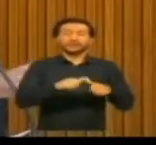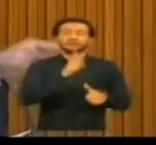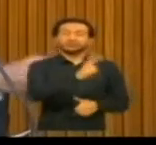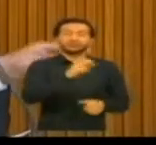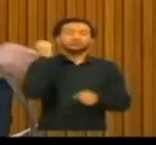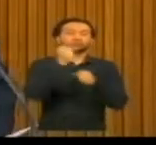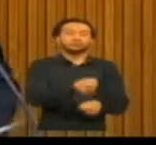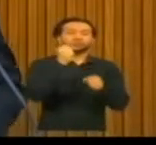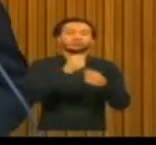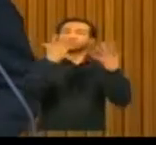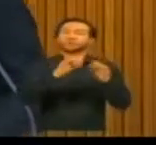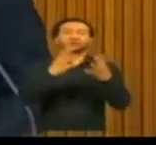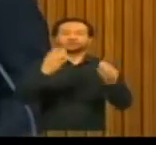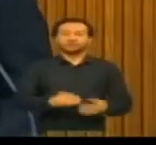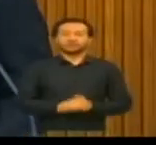sopalarla dövülseydi ne olurdu?